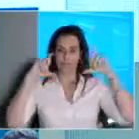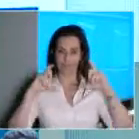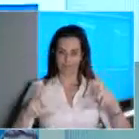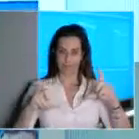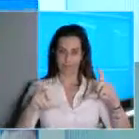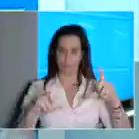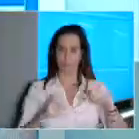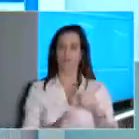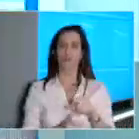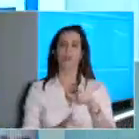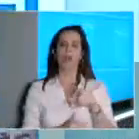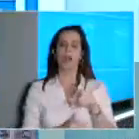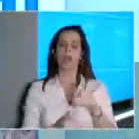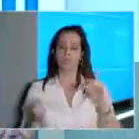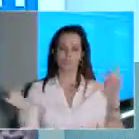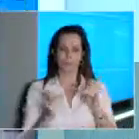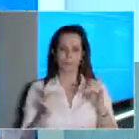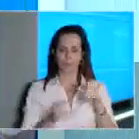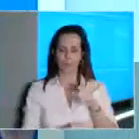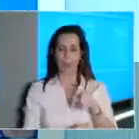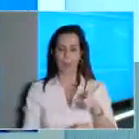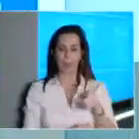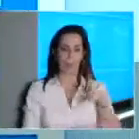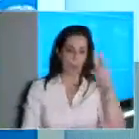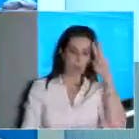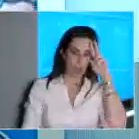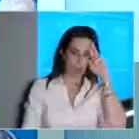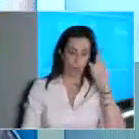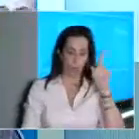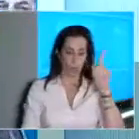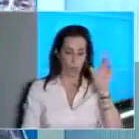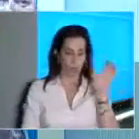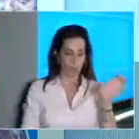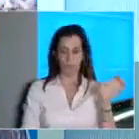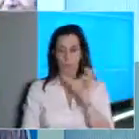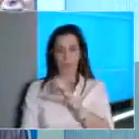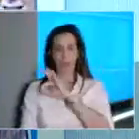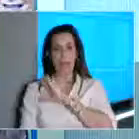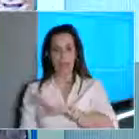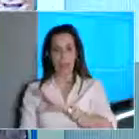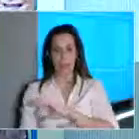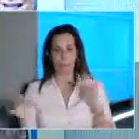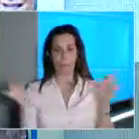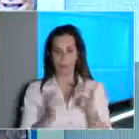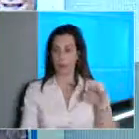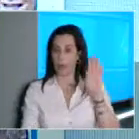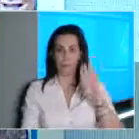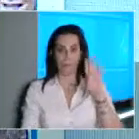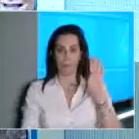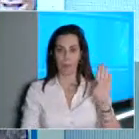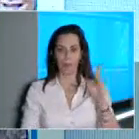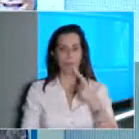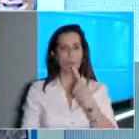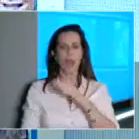פוליטית. כמובן, האימות הזה בין הליכוד ונתניהו לבין ישראל ביתנו וליברמן. ראש הממשלה במסר